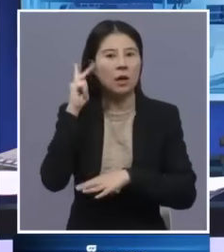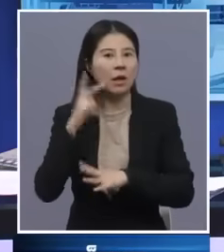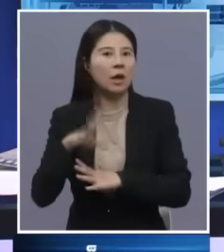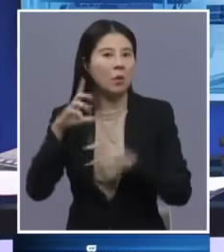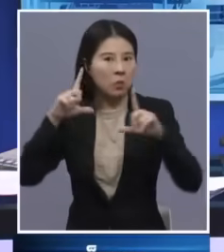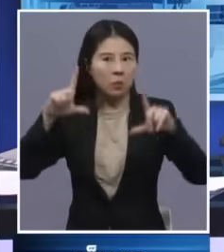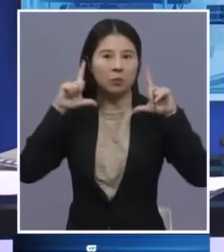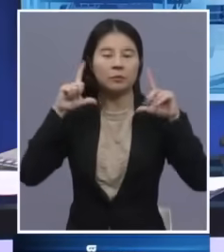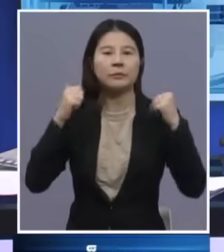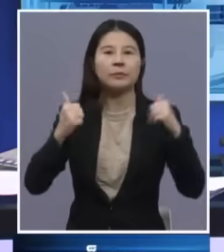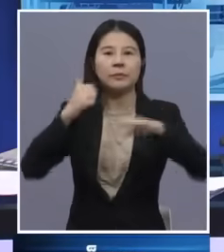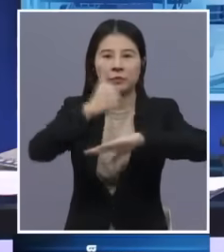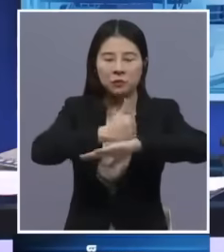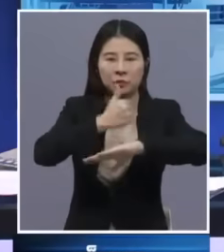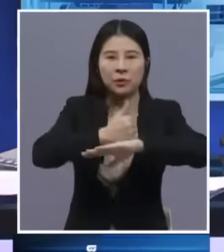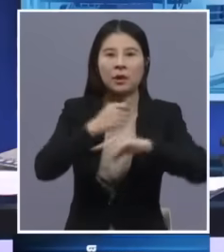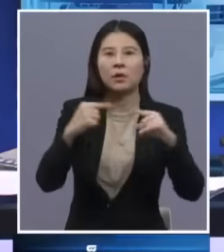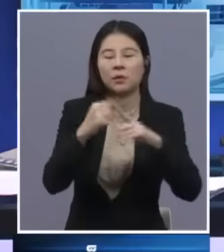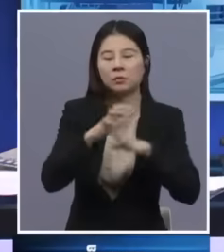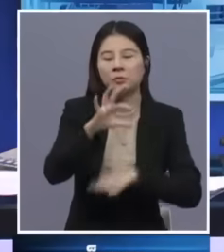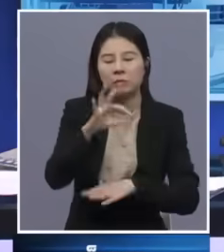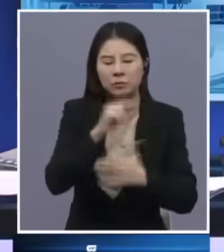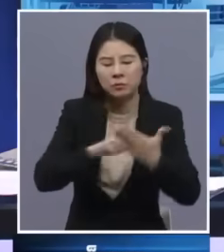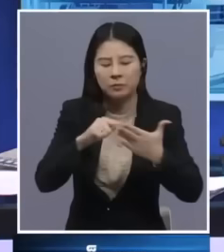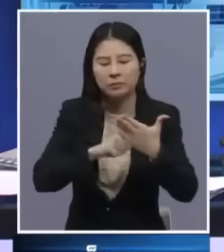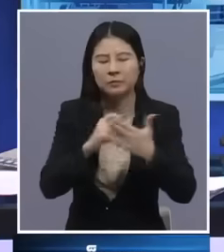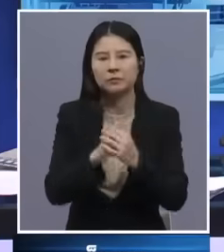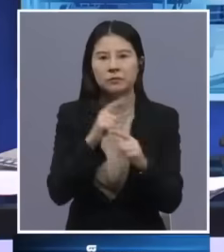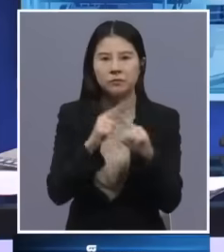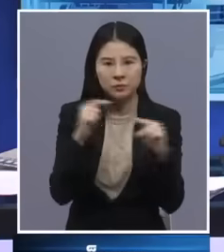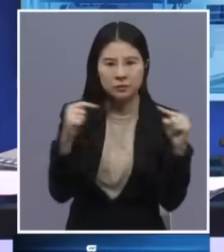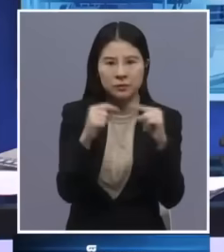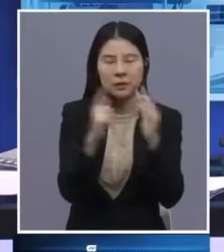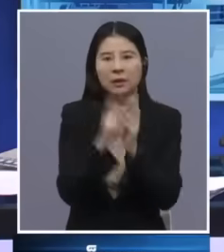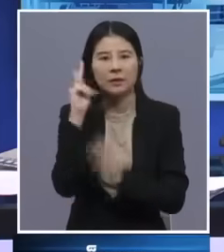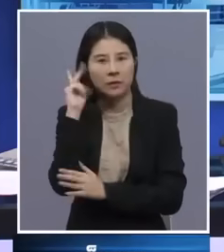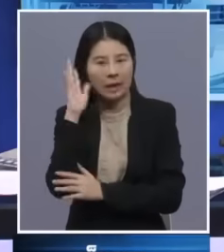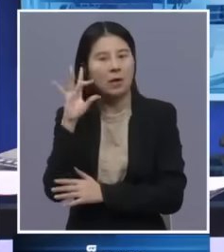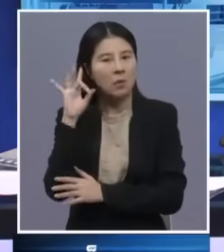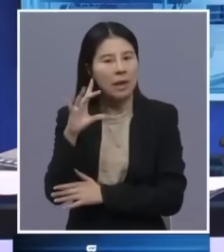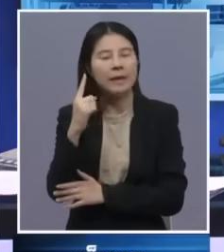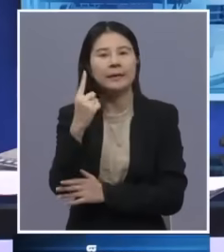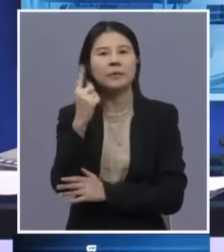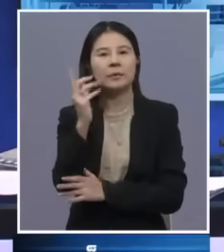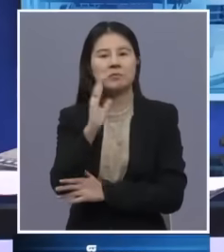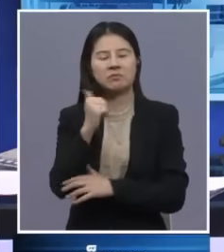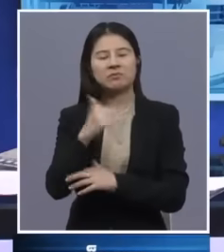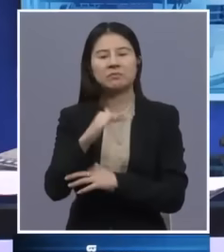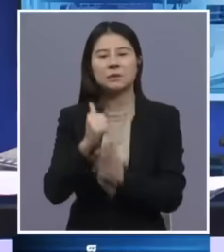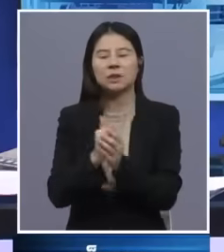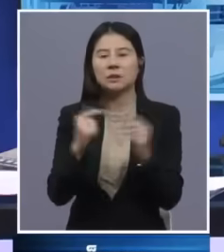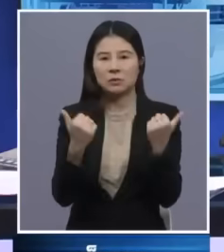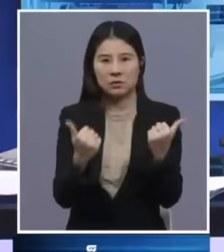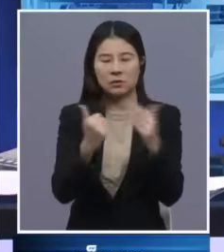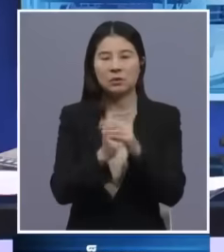าพรรคประชาธิปัตย์วัดแต่กระแสอย่างเดียวไม่ได ้ใช่ค่ะ เพราะว่าข้อบังคับเขามีความพิเศษกว่าพรรคอื่นๆนะฮะจำนวนของส.ส.ที่มีอยู่